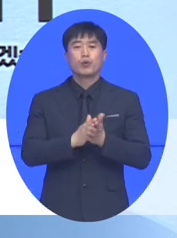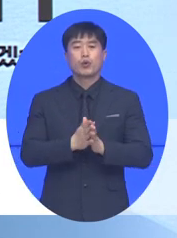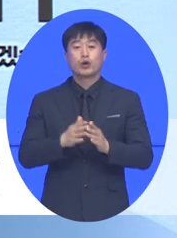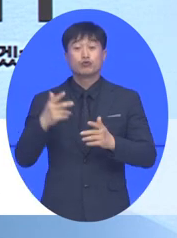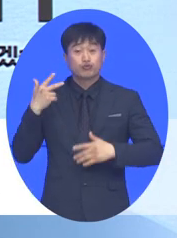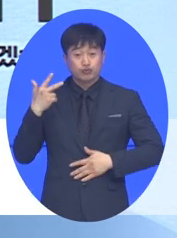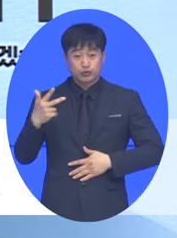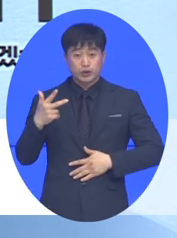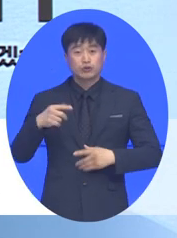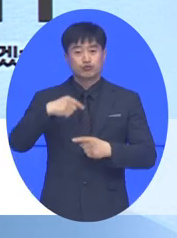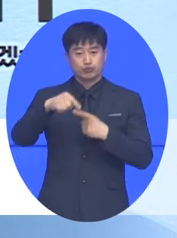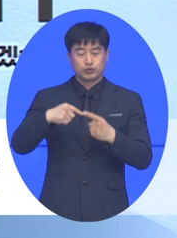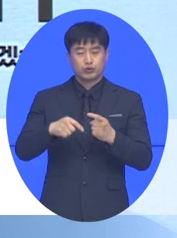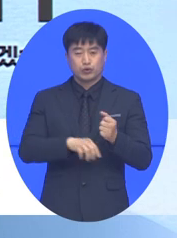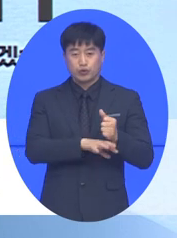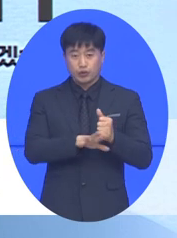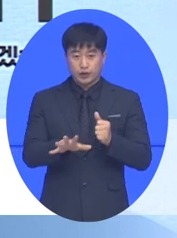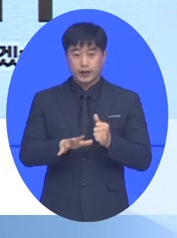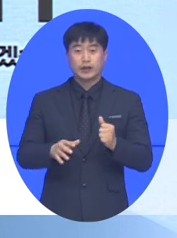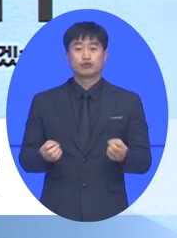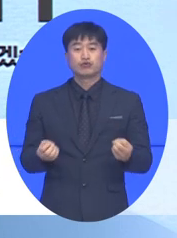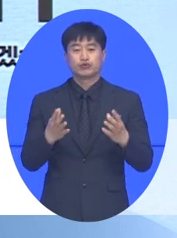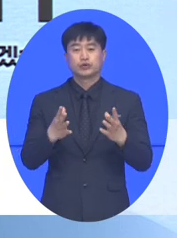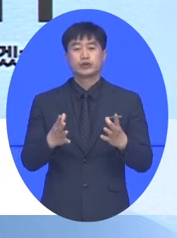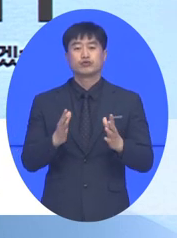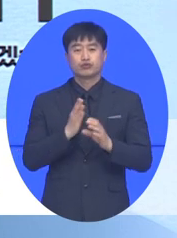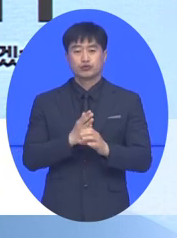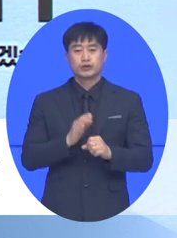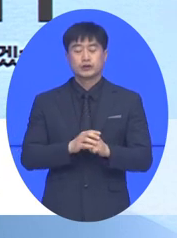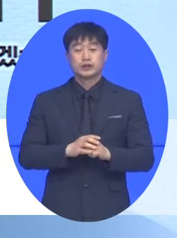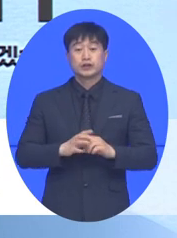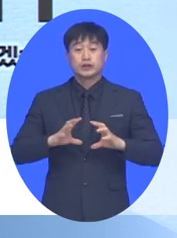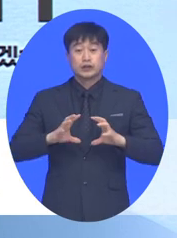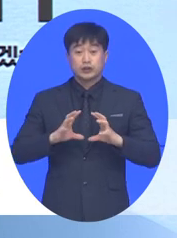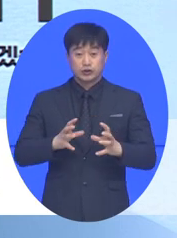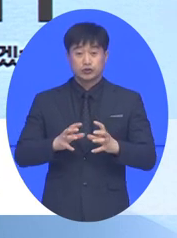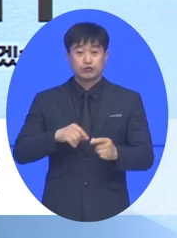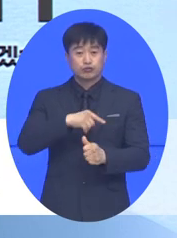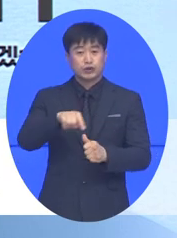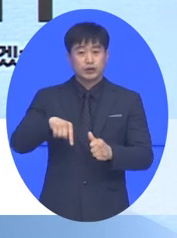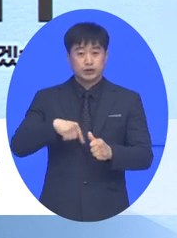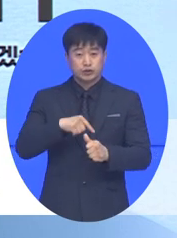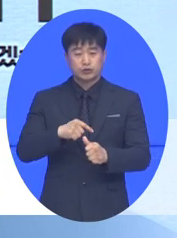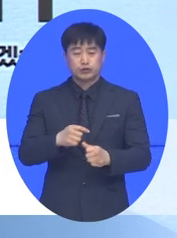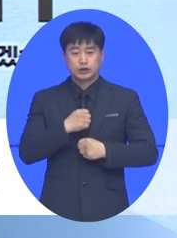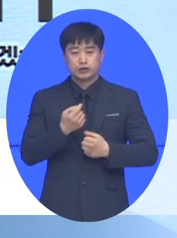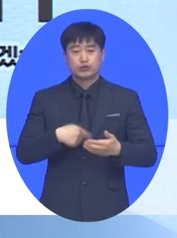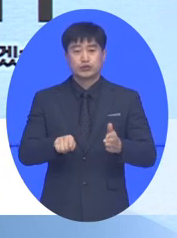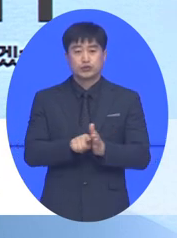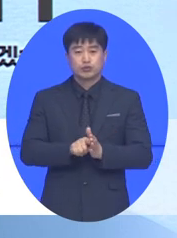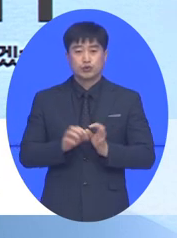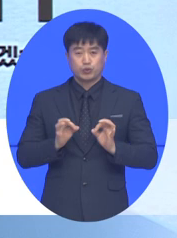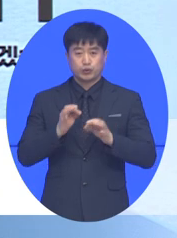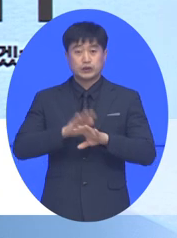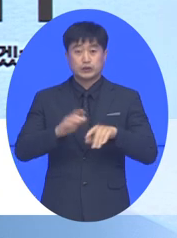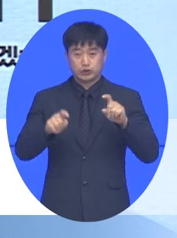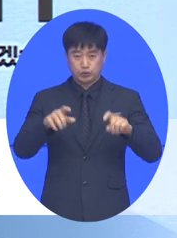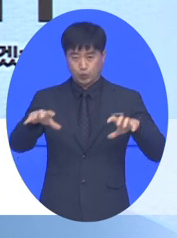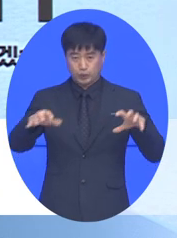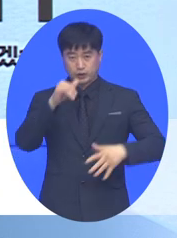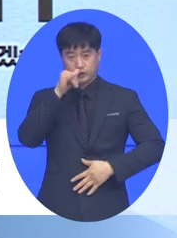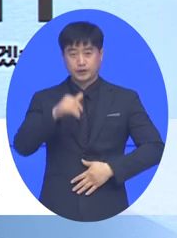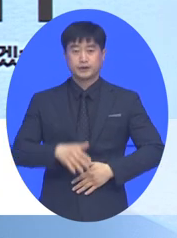다양한 행사를 도민들과 함께 했습니다 지구 환경을 지키기 위한 범 도민정 노력과 실천이 여기저기서